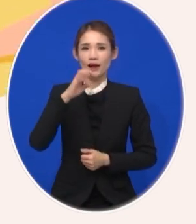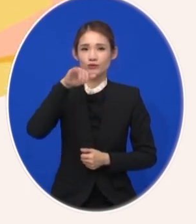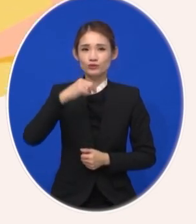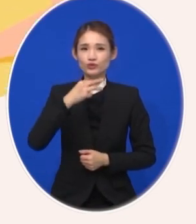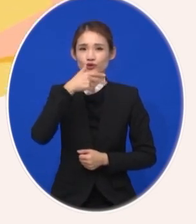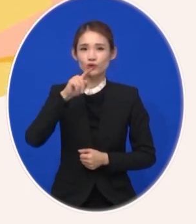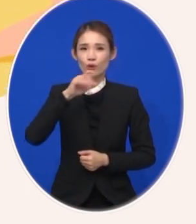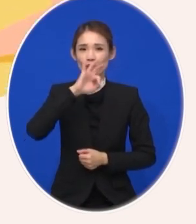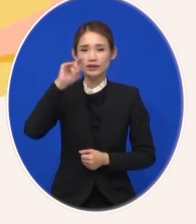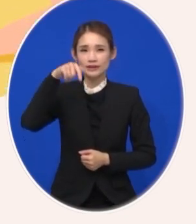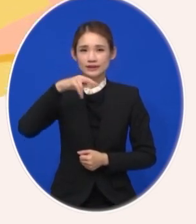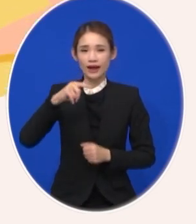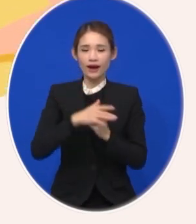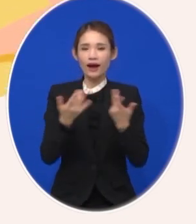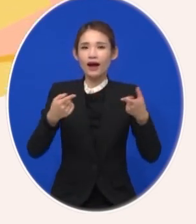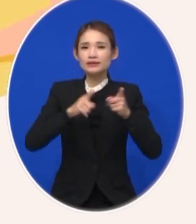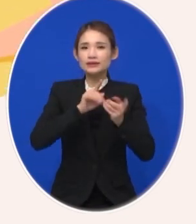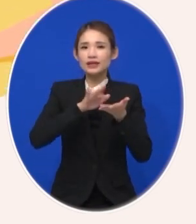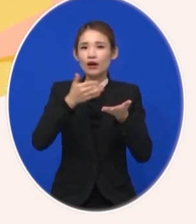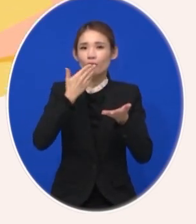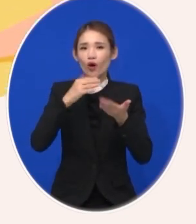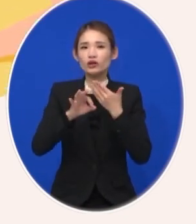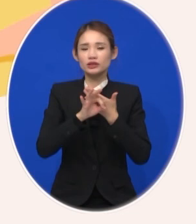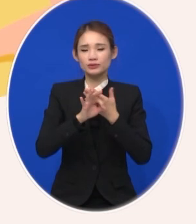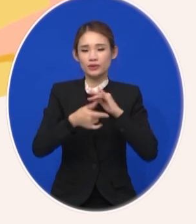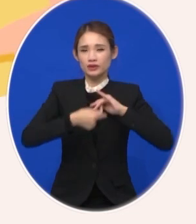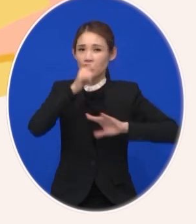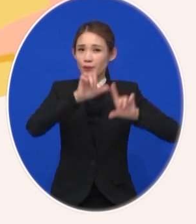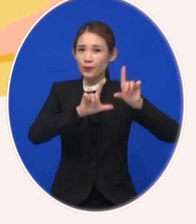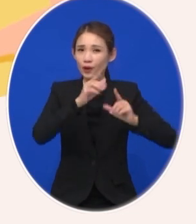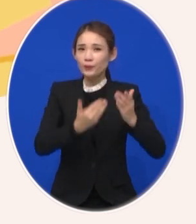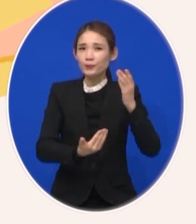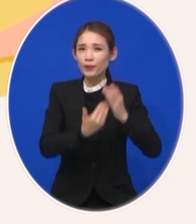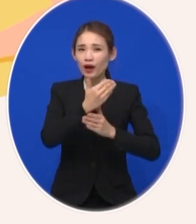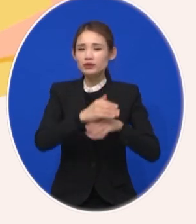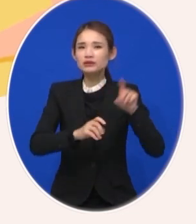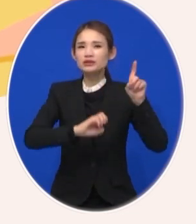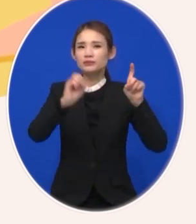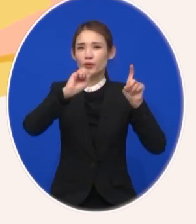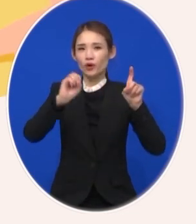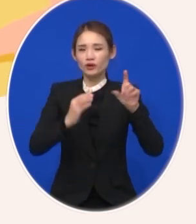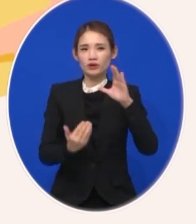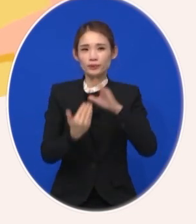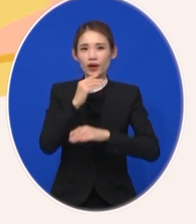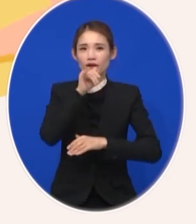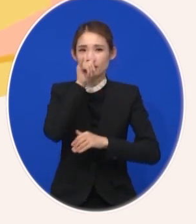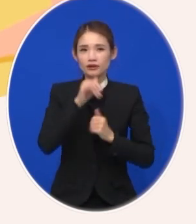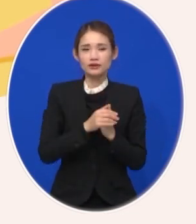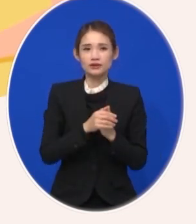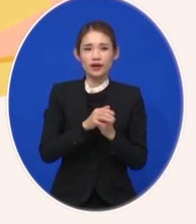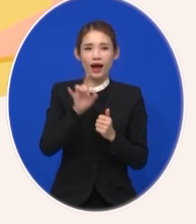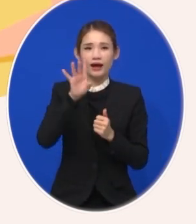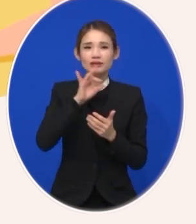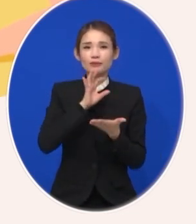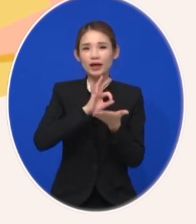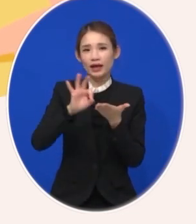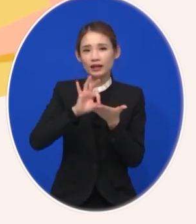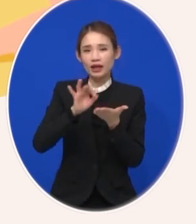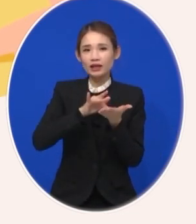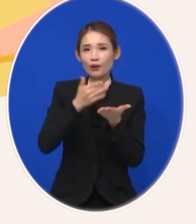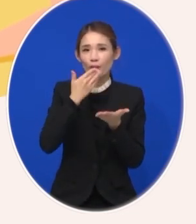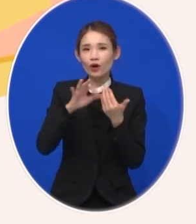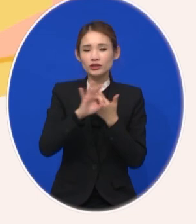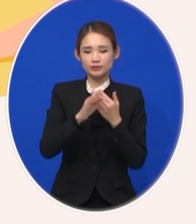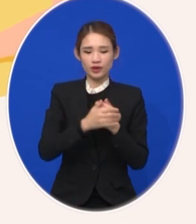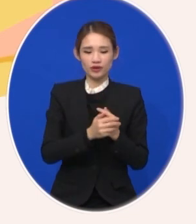발프로익산은 다른 간질약과 복합 사용 시 기형 발생 위험률이 10% 정도 높아집니다만 단독으로 사용하는